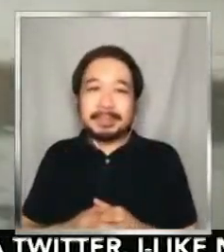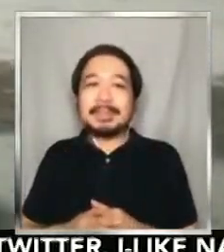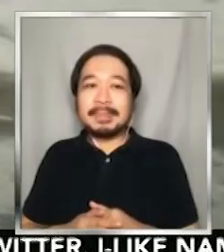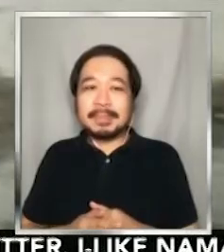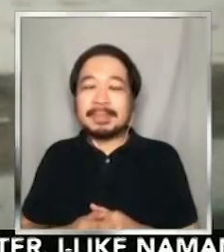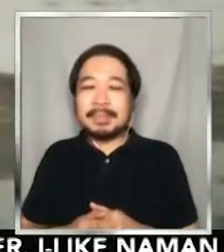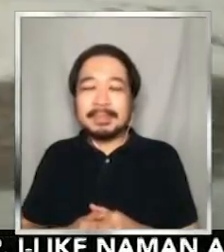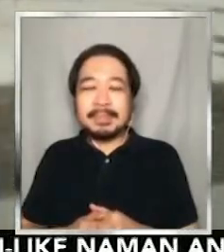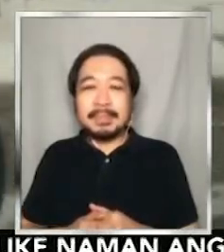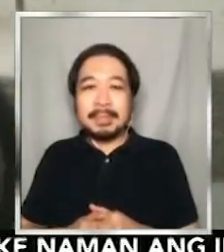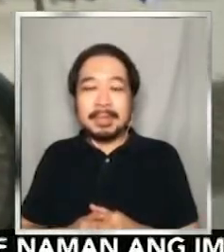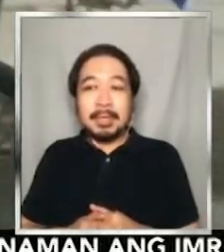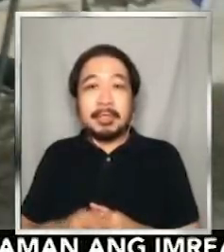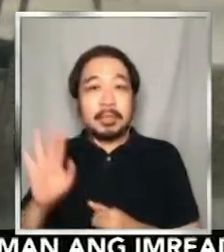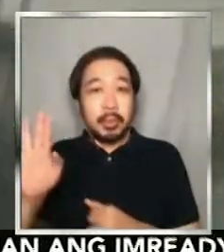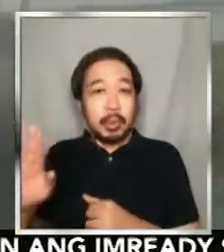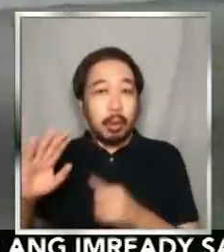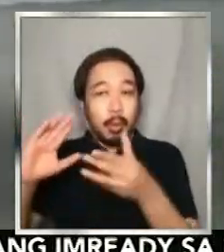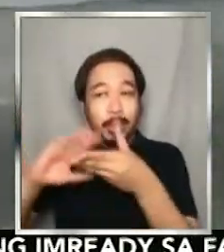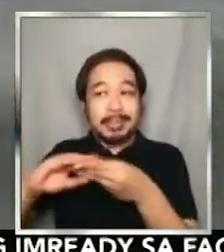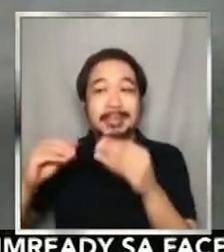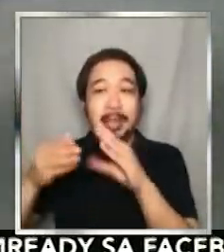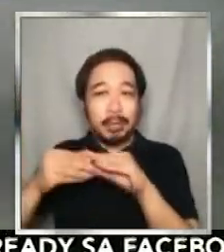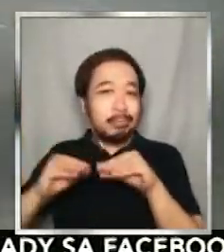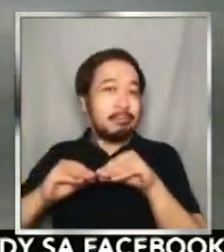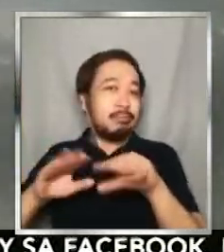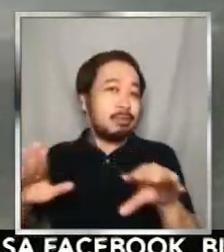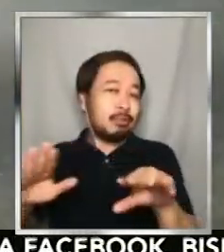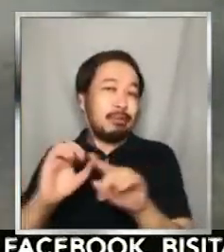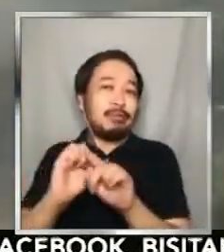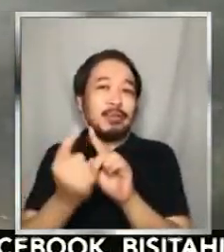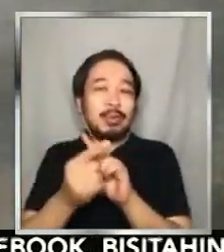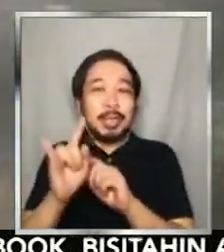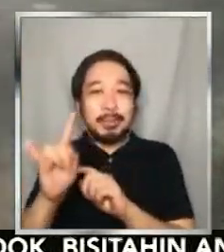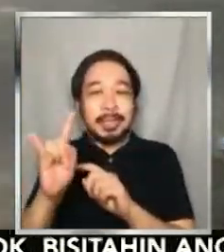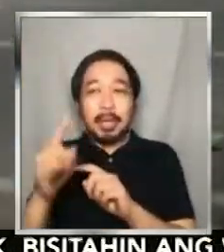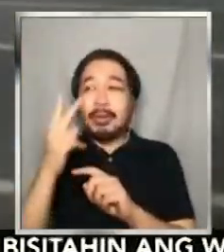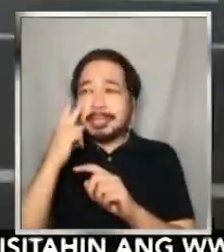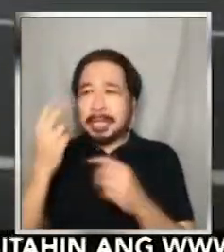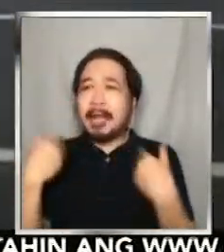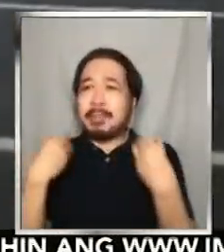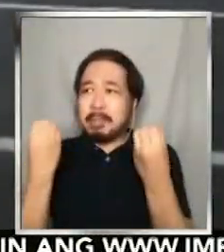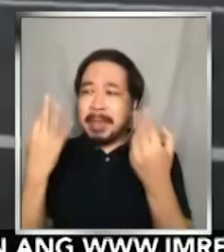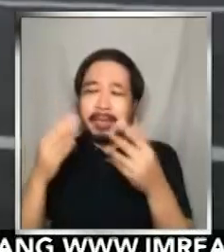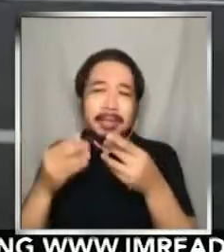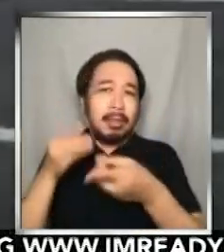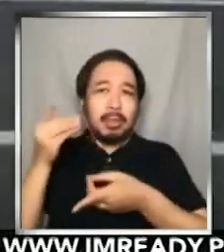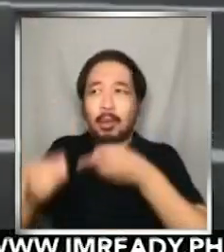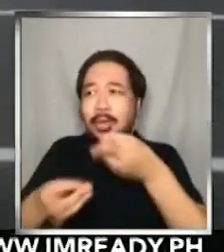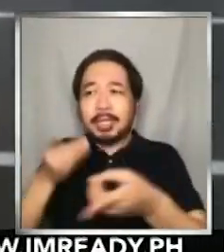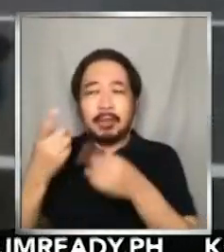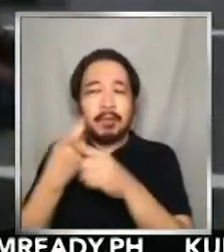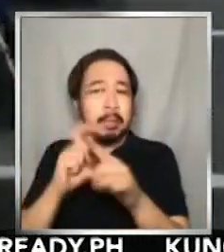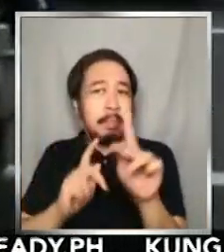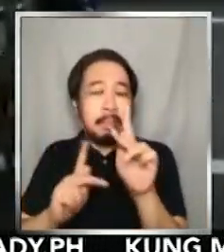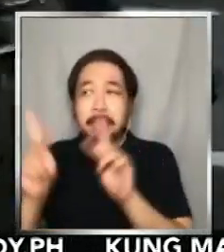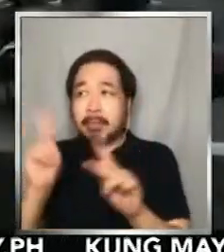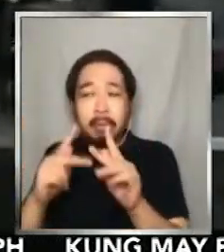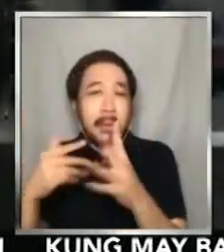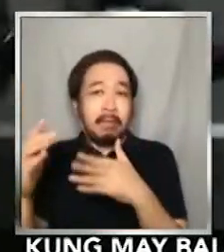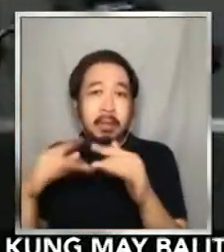Ang kanilang kwento umabot na rin sa social media at naging daan para bumuhos ang tulong mula sa mga taong hindi nila kilala pero